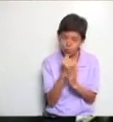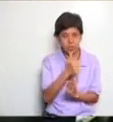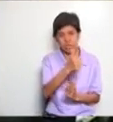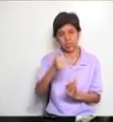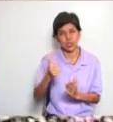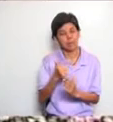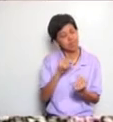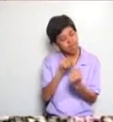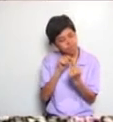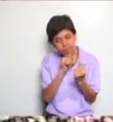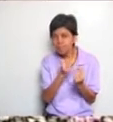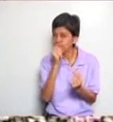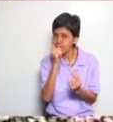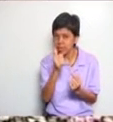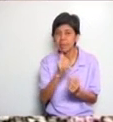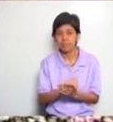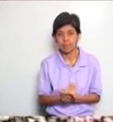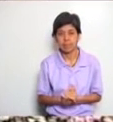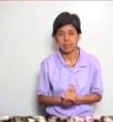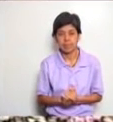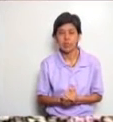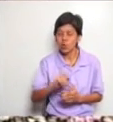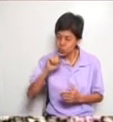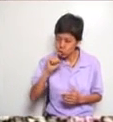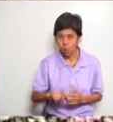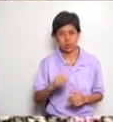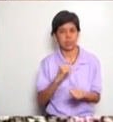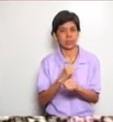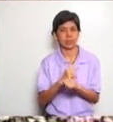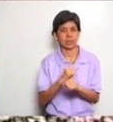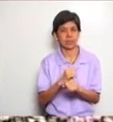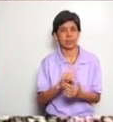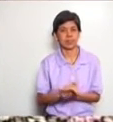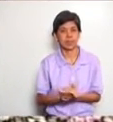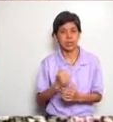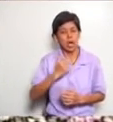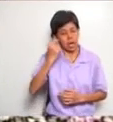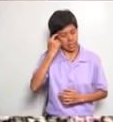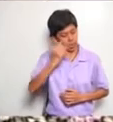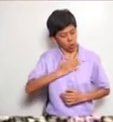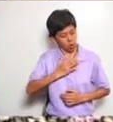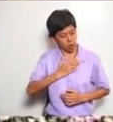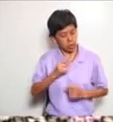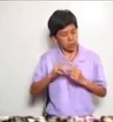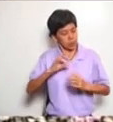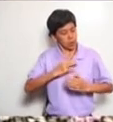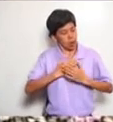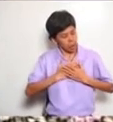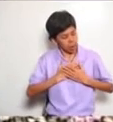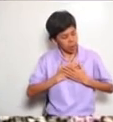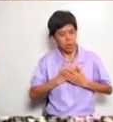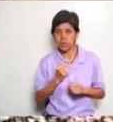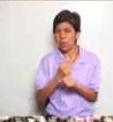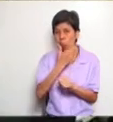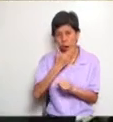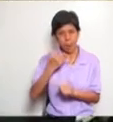ะ sap.สม นั่นก็คือ ต้องทำด้วย สติ ปัญญา สัทธา กุศรกรม และ